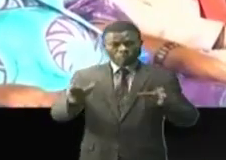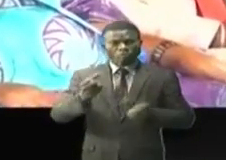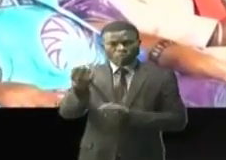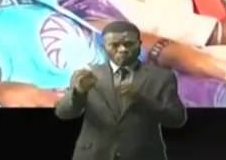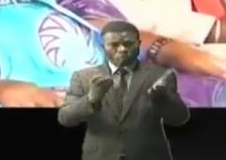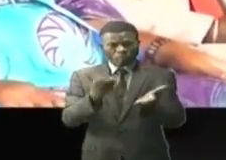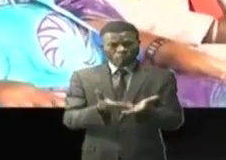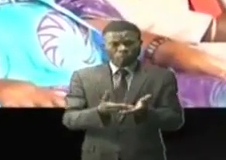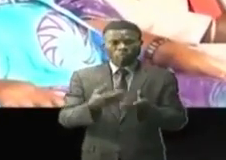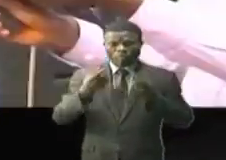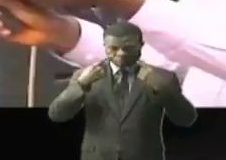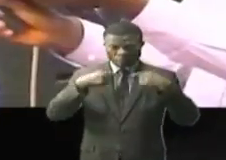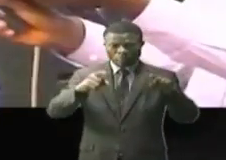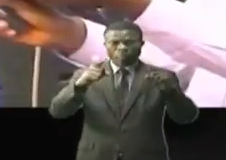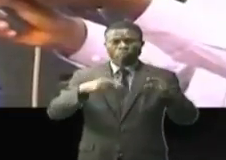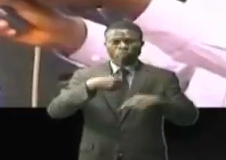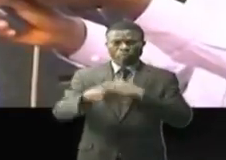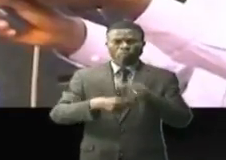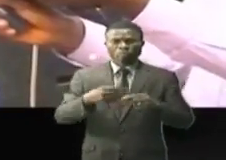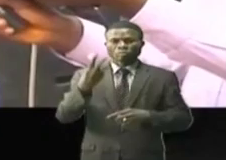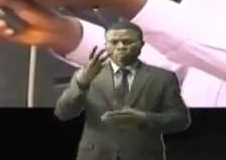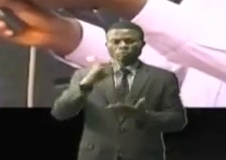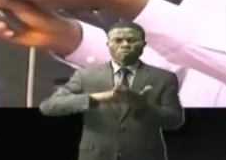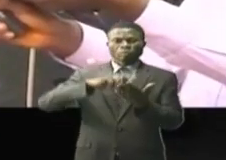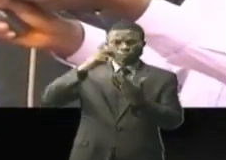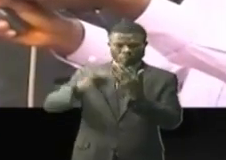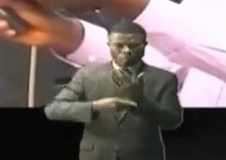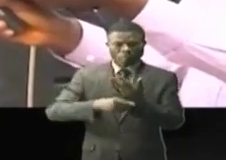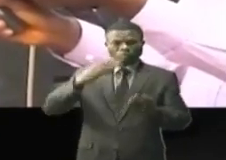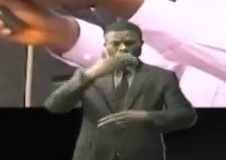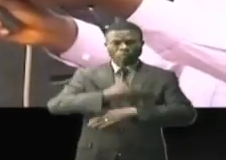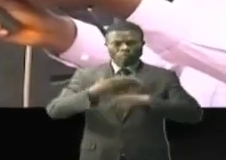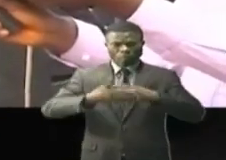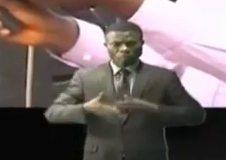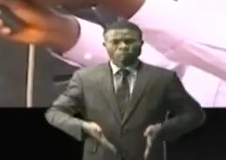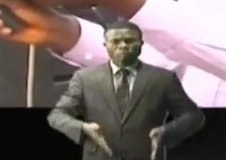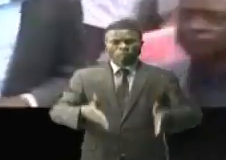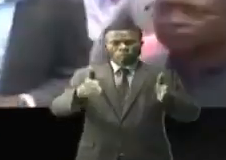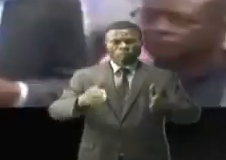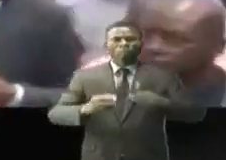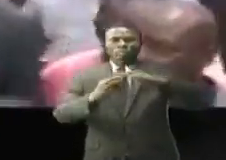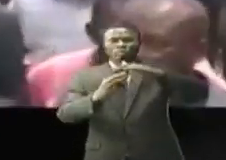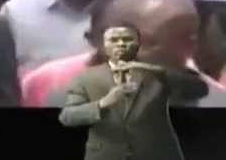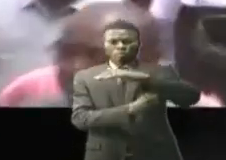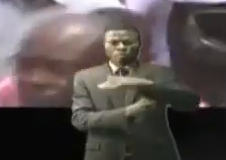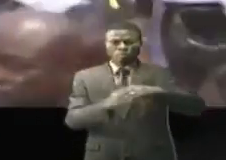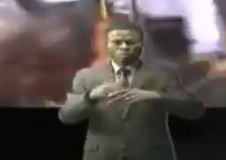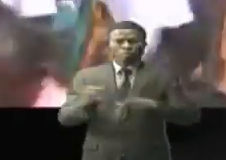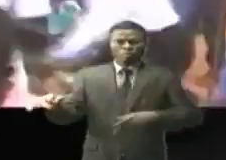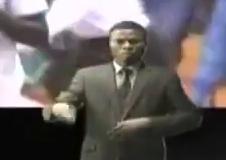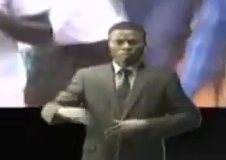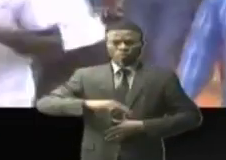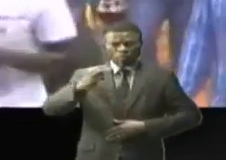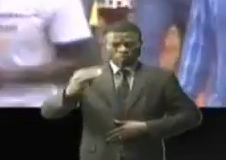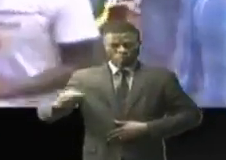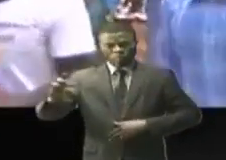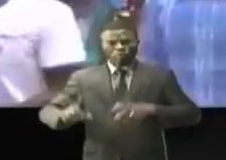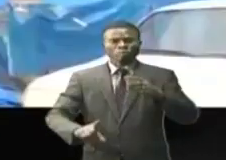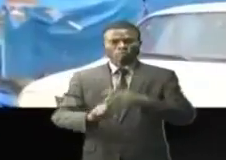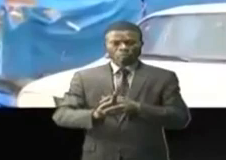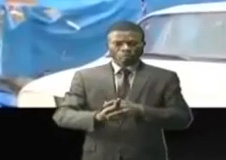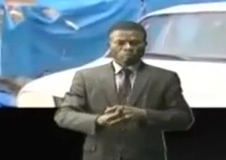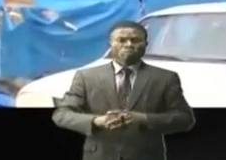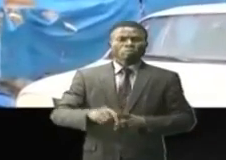lance officiellement les 3 projets de réhabilitation des routes et ponts au Maniema. De manière spontanée, Afani